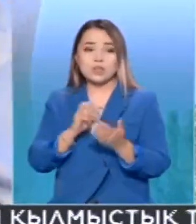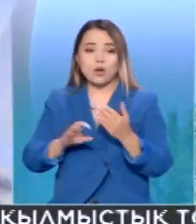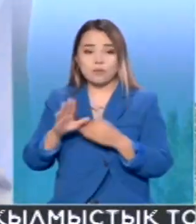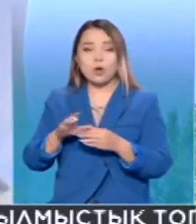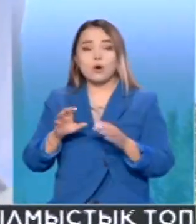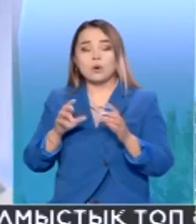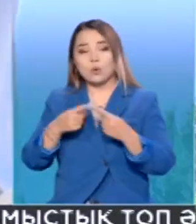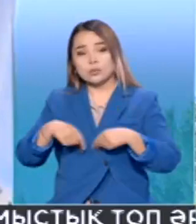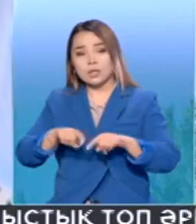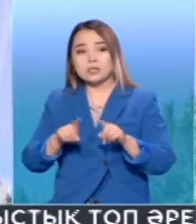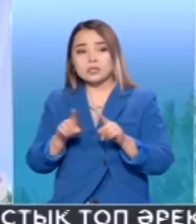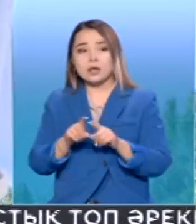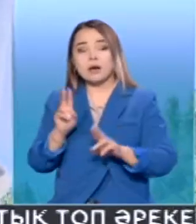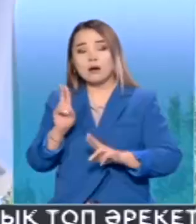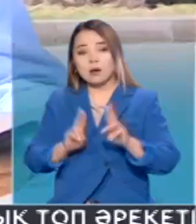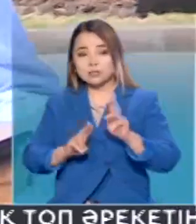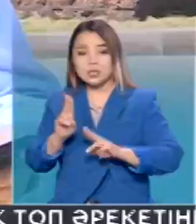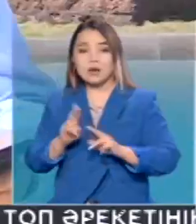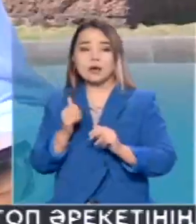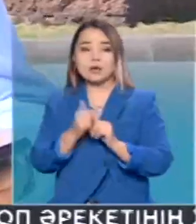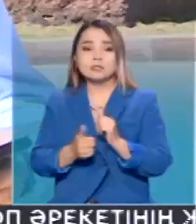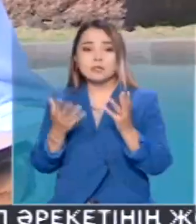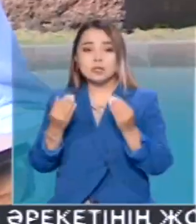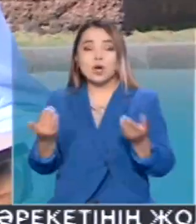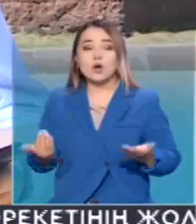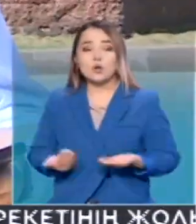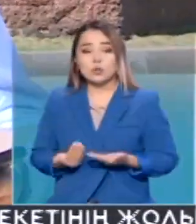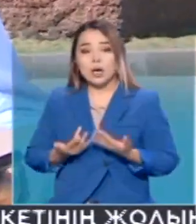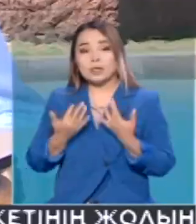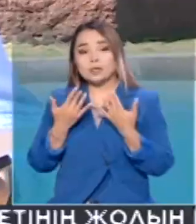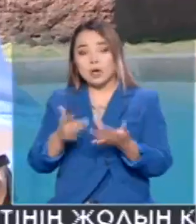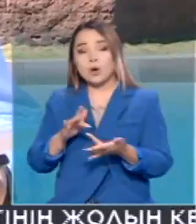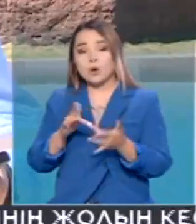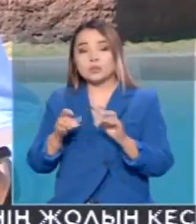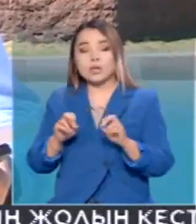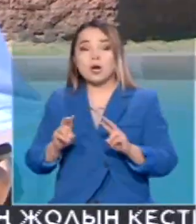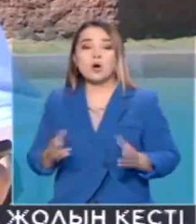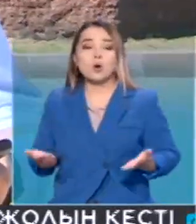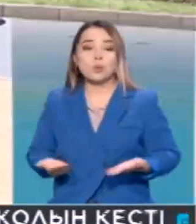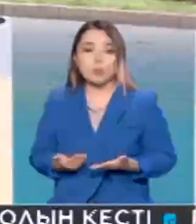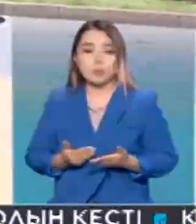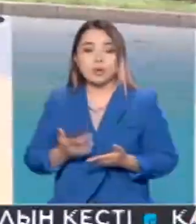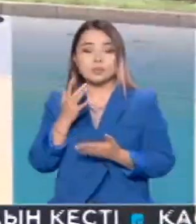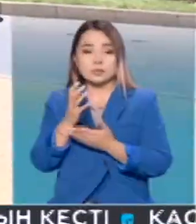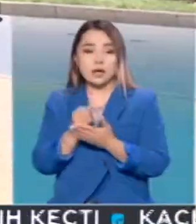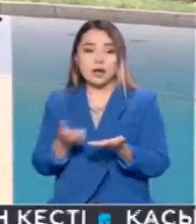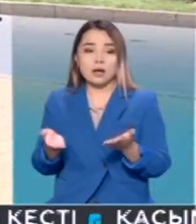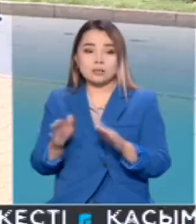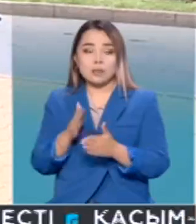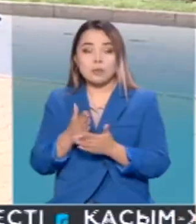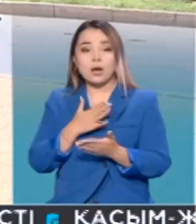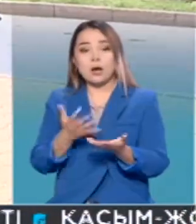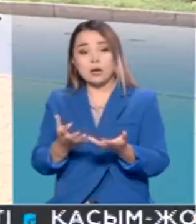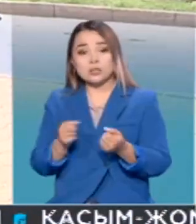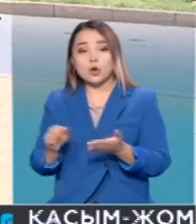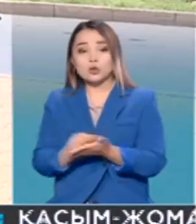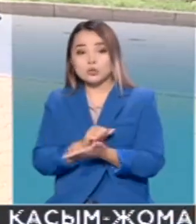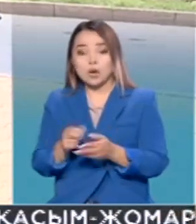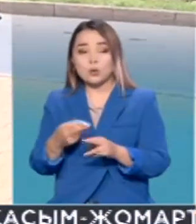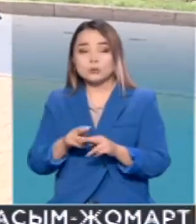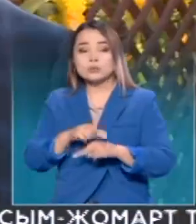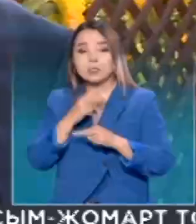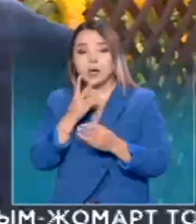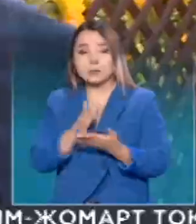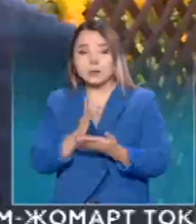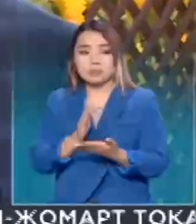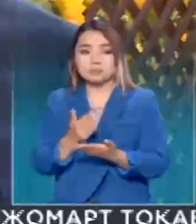Еуроодақтағы заңнамалардың негізгі қағидаты күнделікті өмірдегі талаптар онлайн өмірде де сақталуы тиіс. Бізде қабылданған құжат та осыны